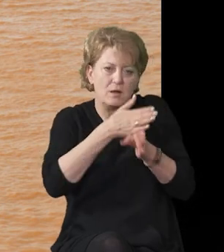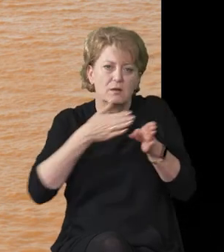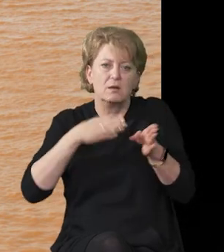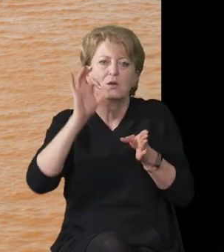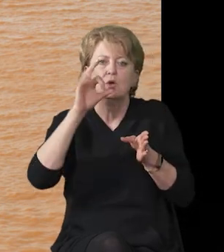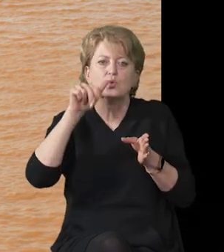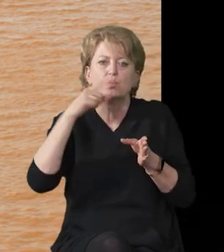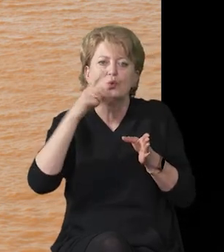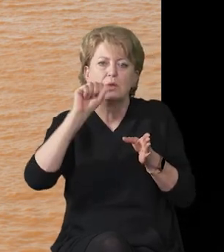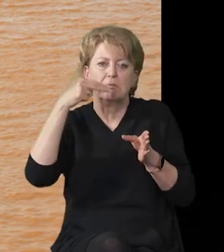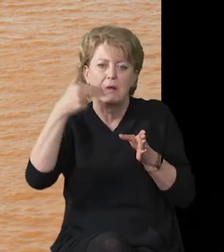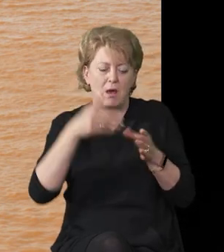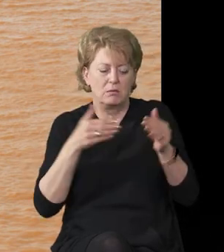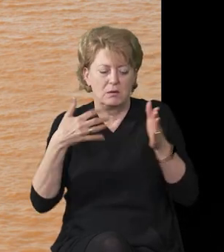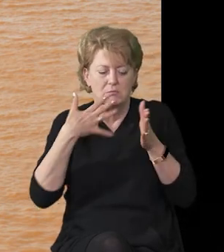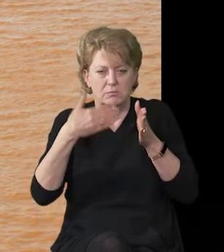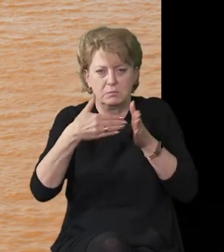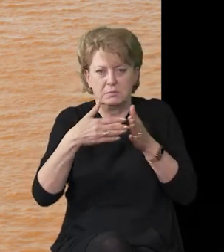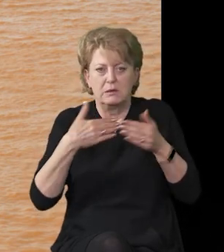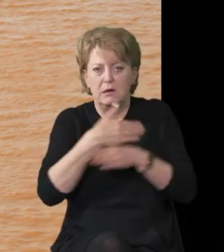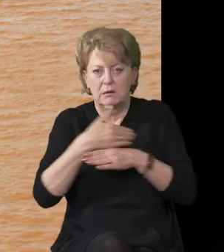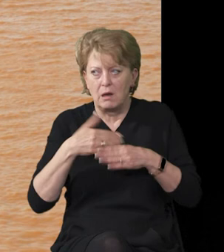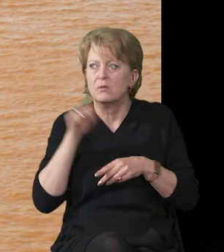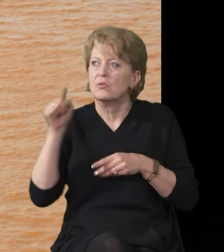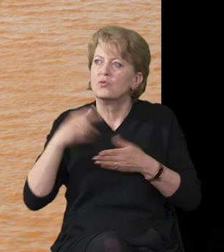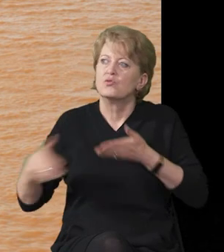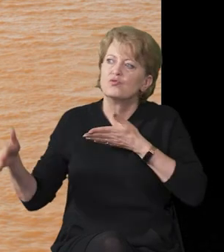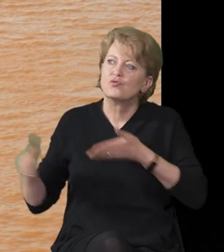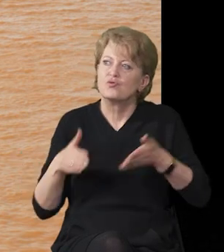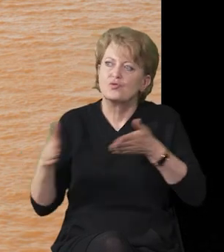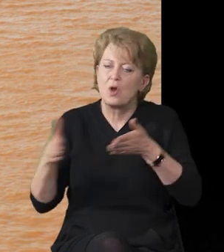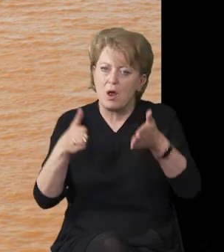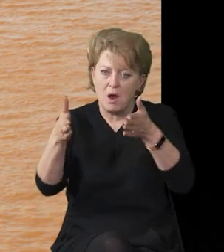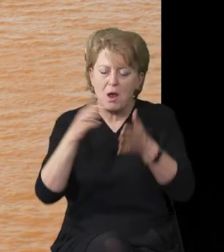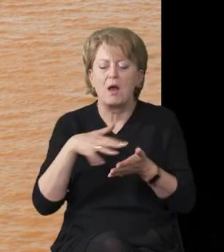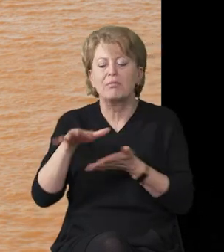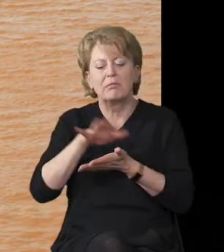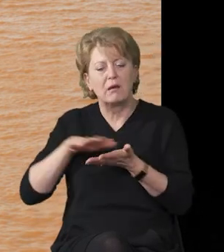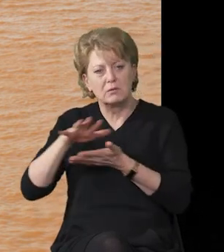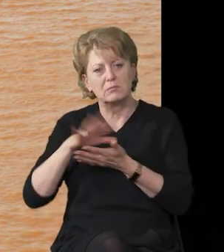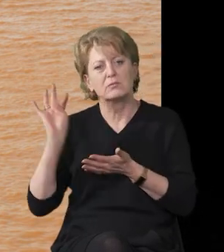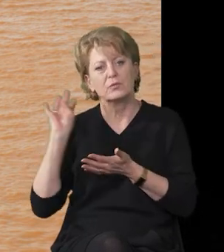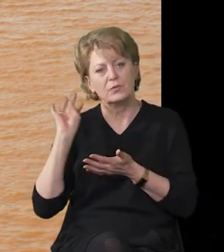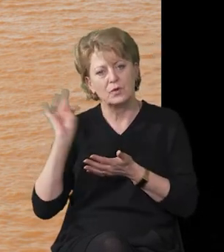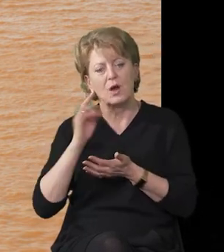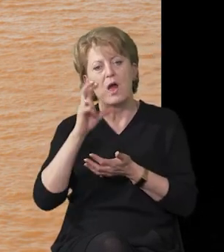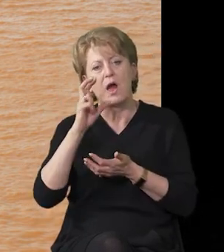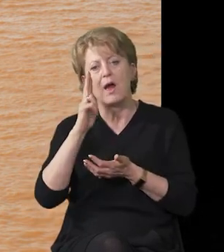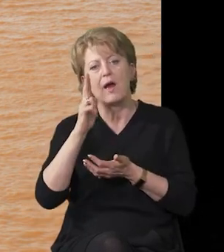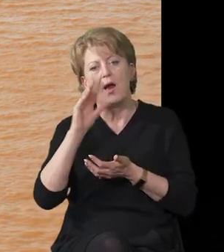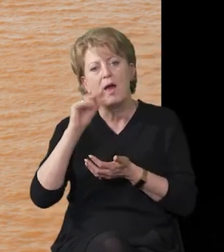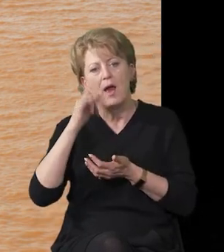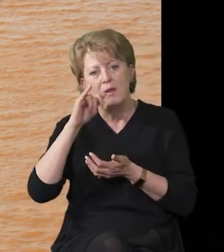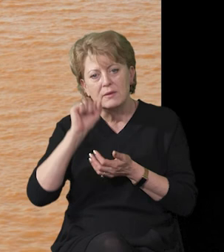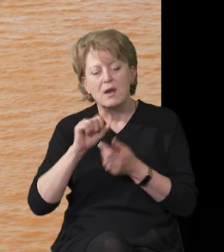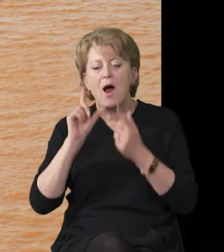jeziora Turkana. Turkana oczywiście w większości znajduje się na terytorium Kenii, ale jej północny kraniec tego jeziora jest w Etiopii. I